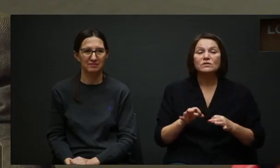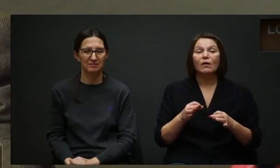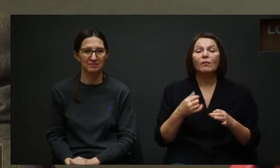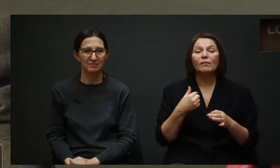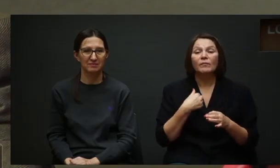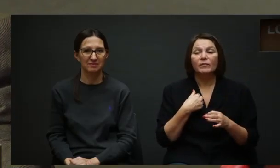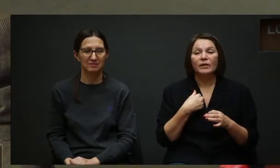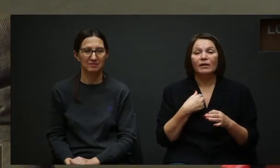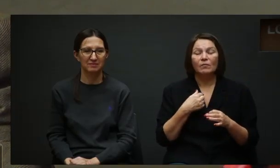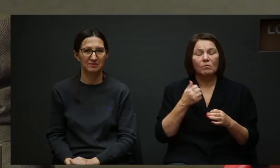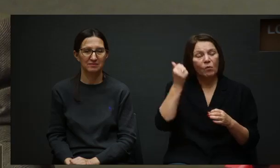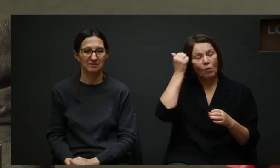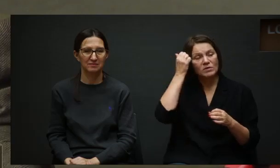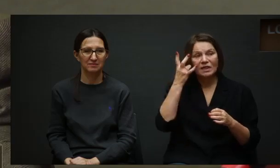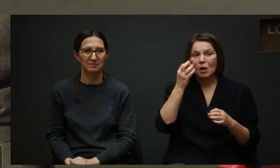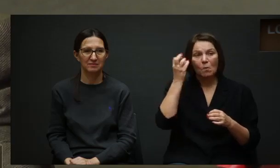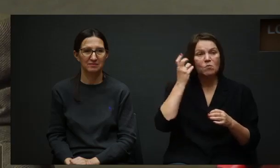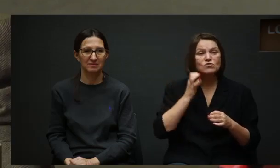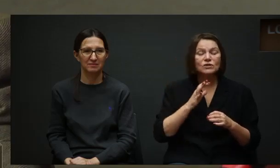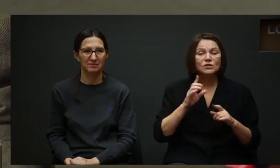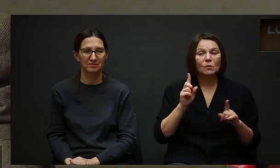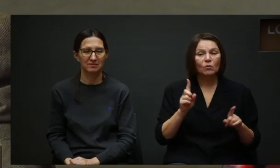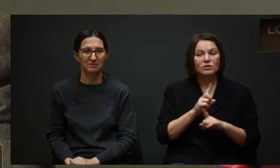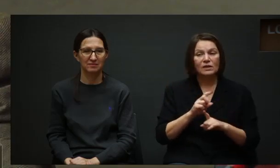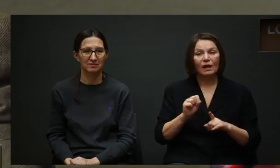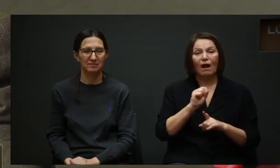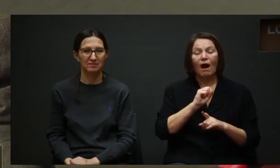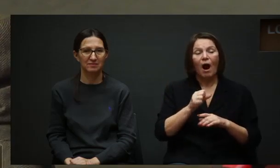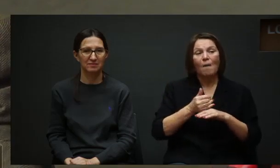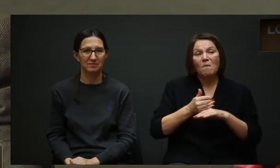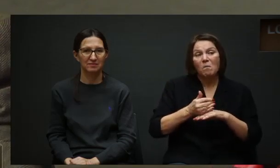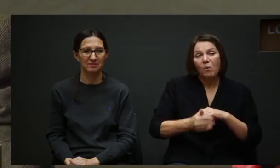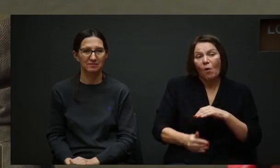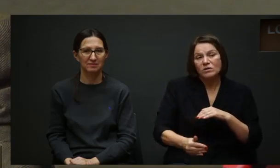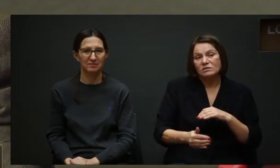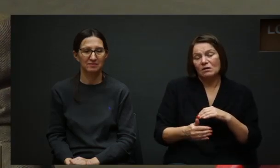странно, помнится не Пушкинский, а довольно поздно уже, надо